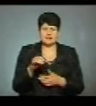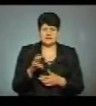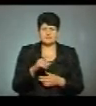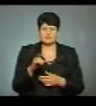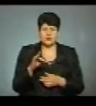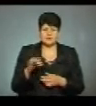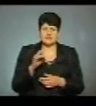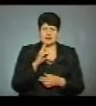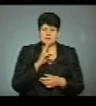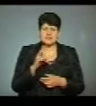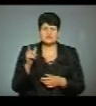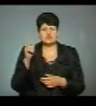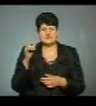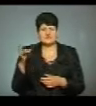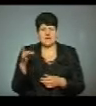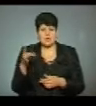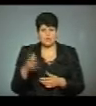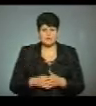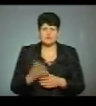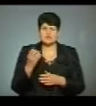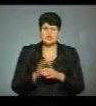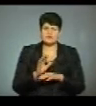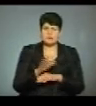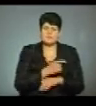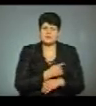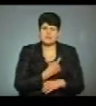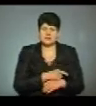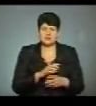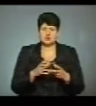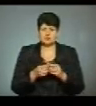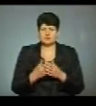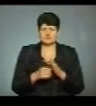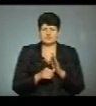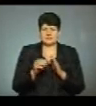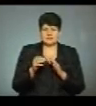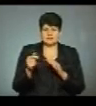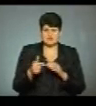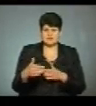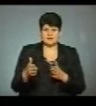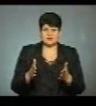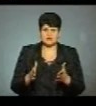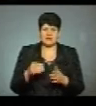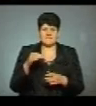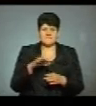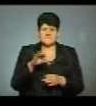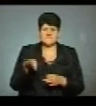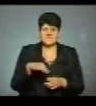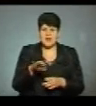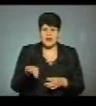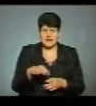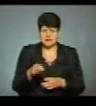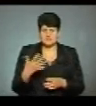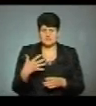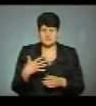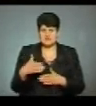Зборівському, Кременецькому, Чортківському районах. Ще відправлять медикаменти на суму близько 6 тисяч гривень, 2 ящики варення та близько 50 ящиків